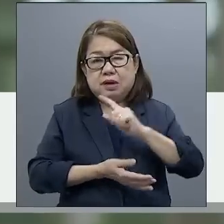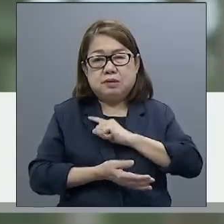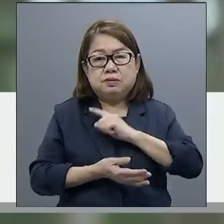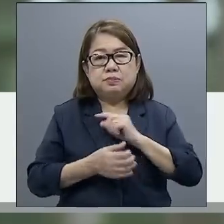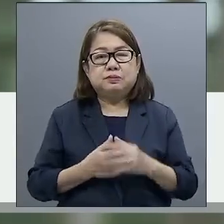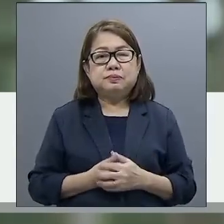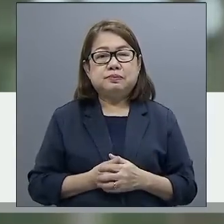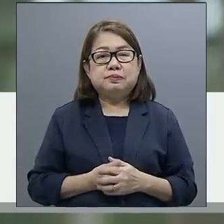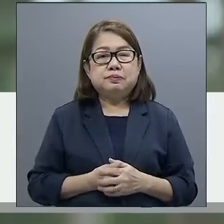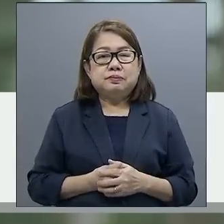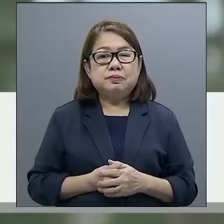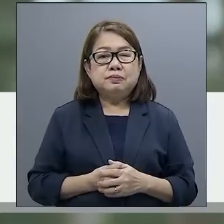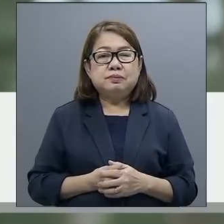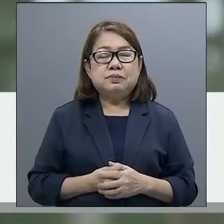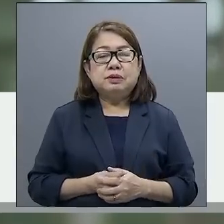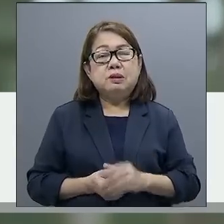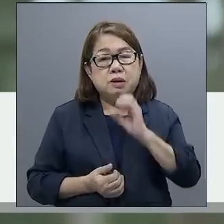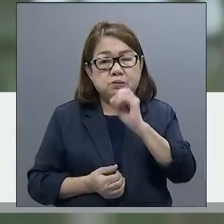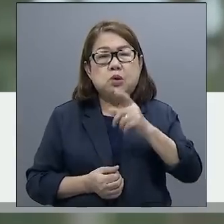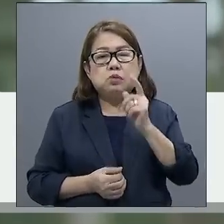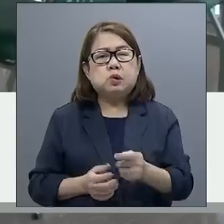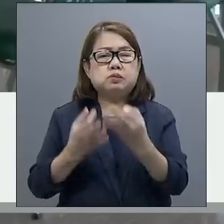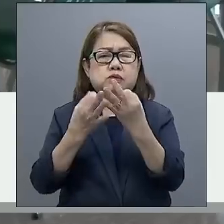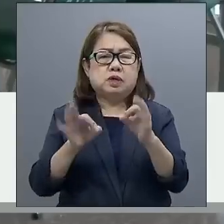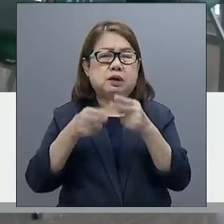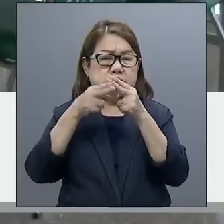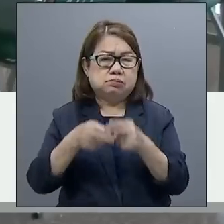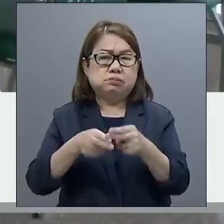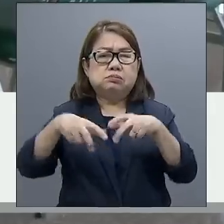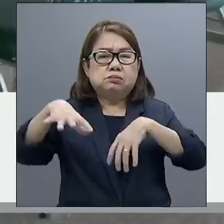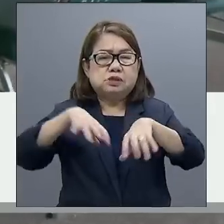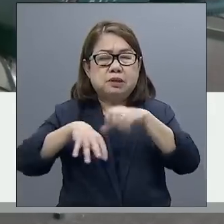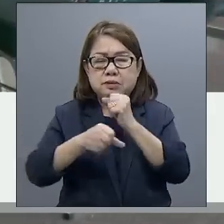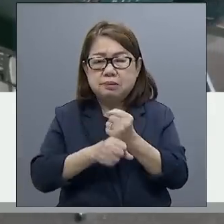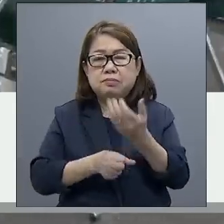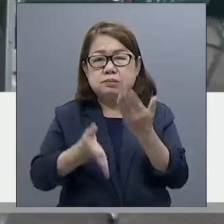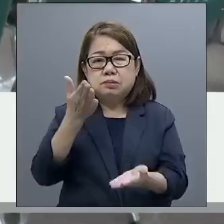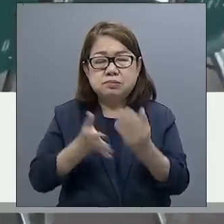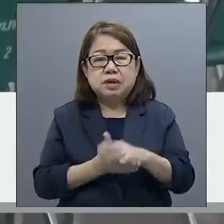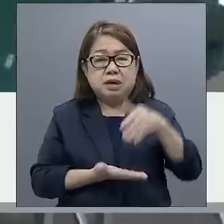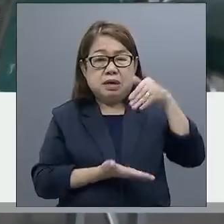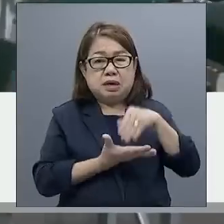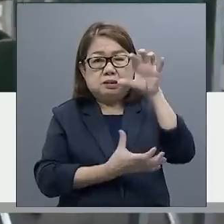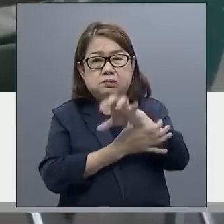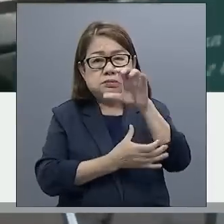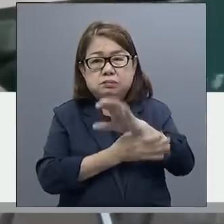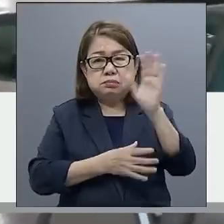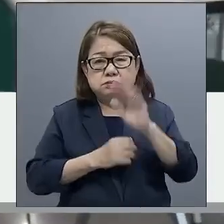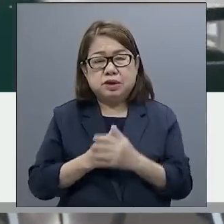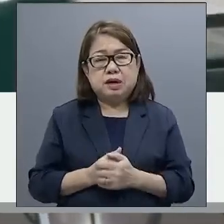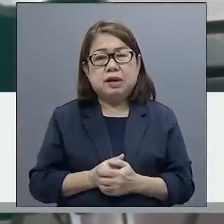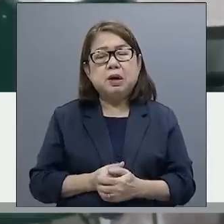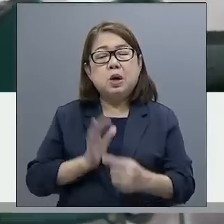นายวุฒิสารตันชัยค่ะที่เน้นให้ความเป็นอิสระแก่ท้องถิ่นมากขึ้นโดยเฉพาะการกำกับดูแลจากส่วนกลางที่ยกตัวอย่างนะคะว่า